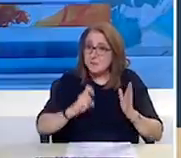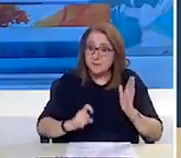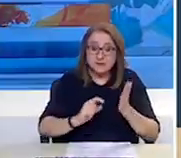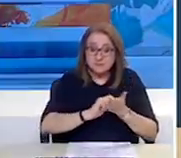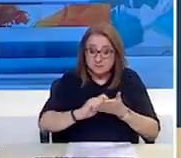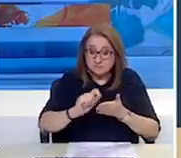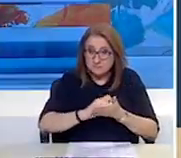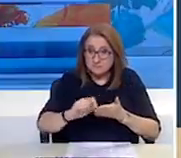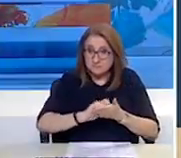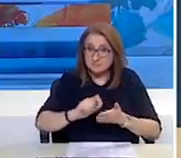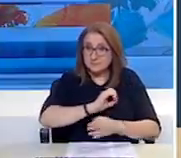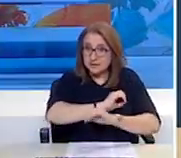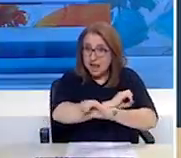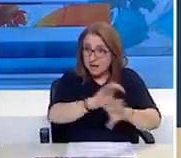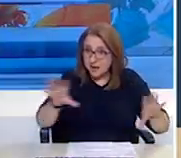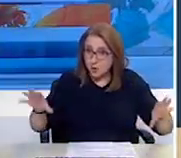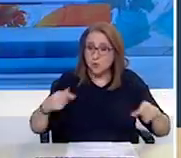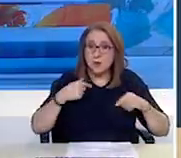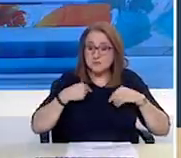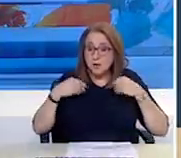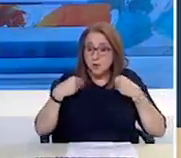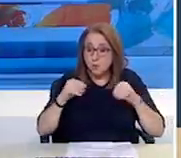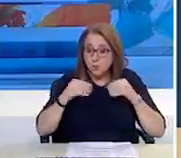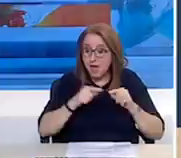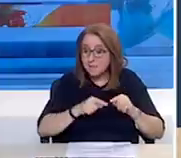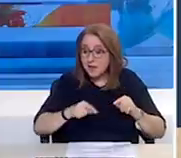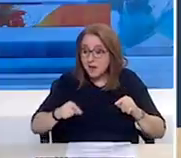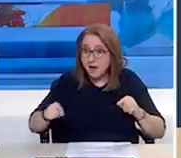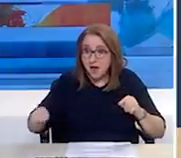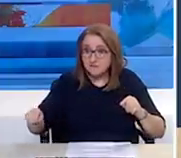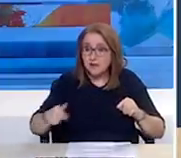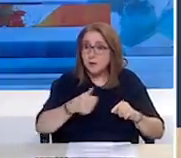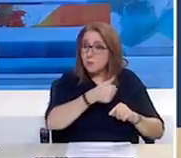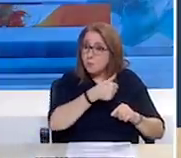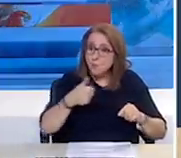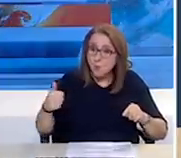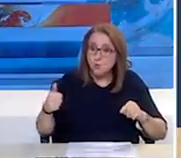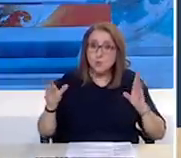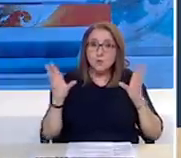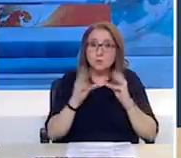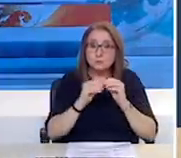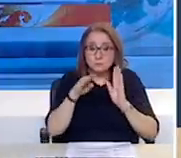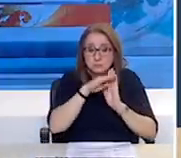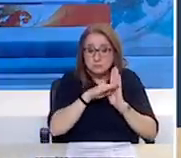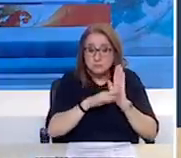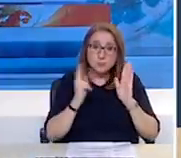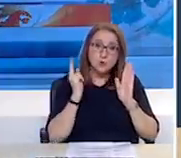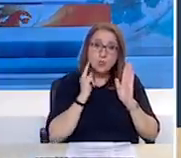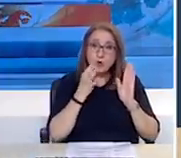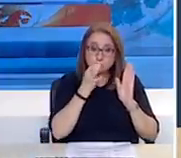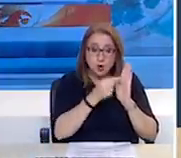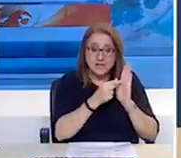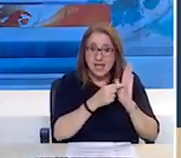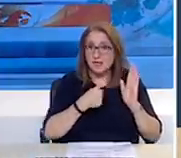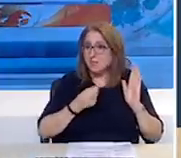να ενημερώνουν τους καταναλωτές ότι πολλούν μόνο τα προϊόντα και τις υπηρεσίες που περιλαμβάνονται στους εν λόγω κωδικούς